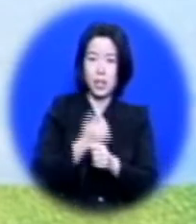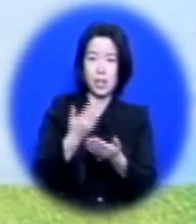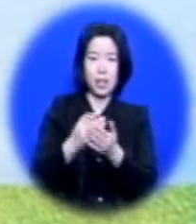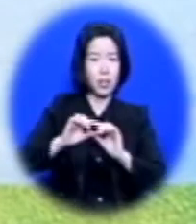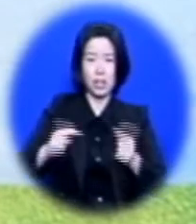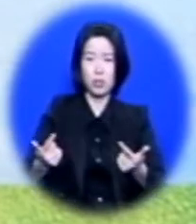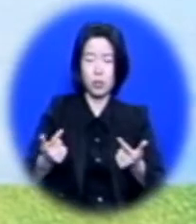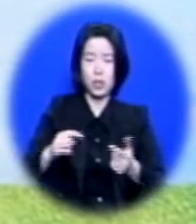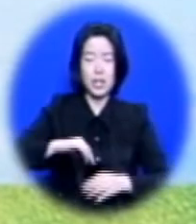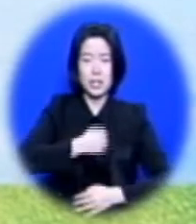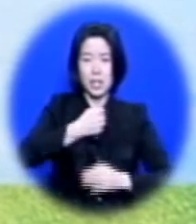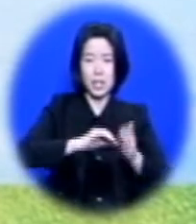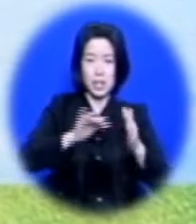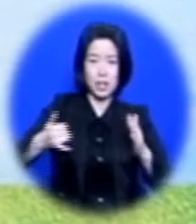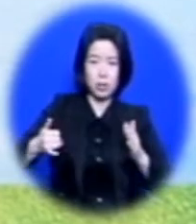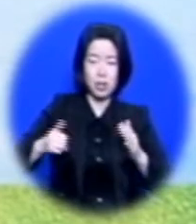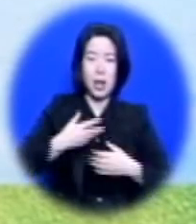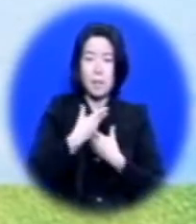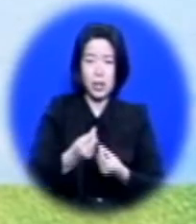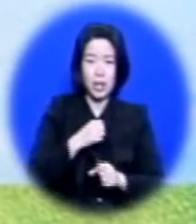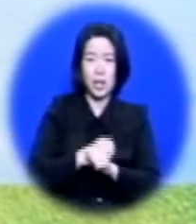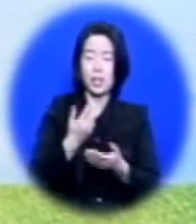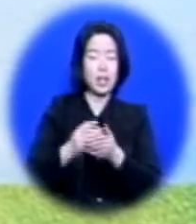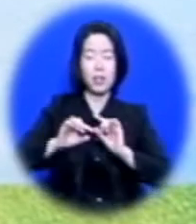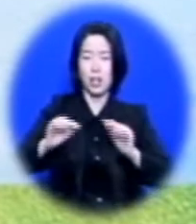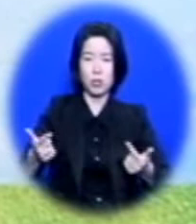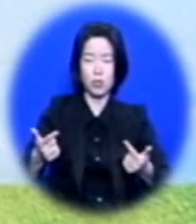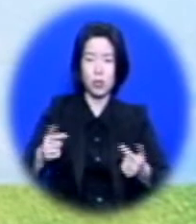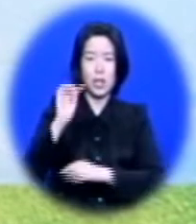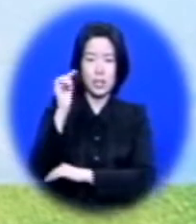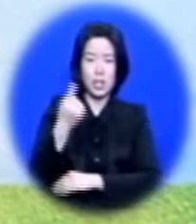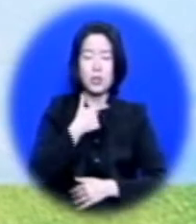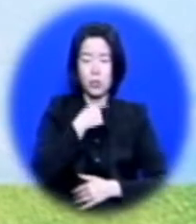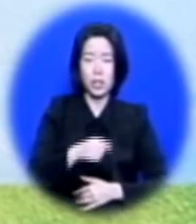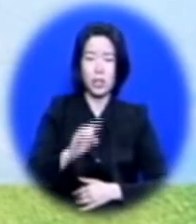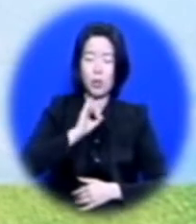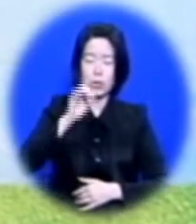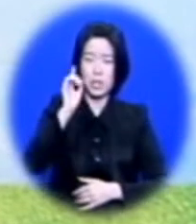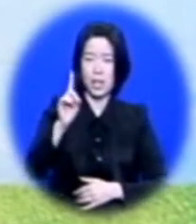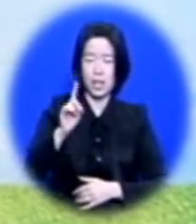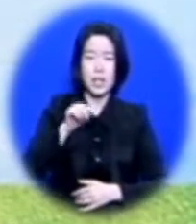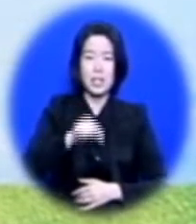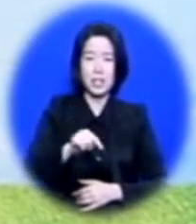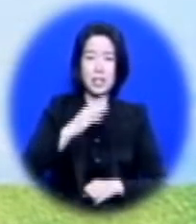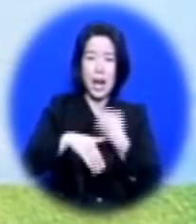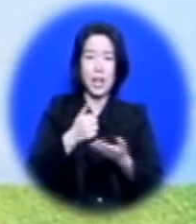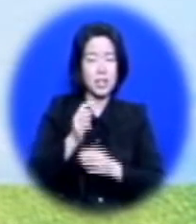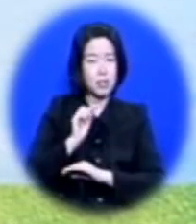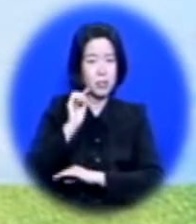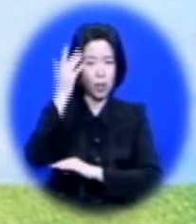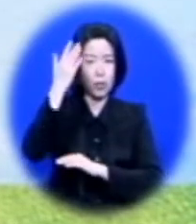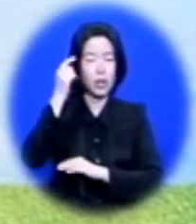자기 가족들이 편안하게 해 달라는 것도 아니고 다윗은 원하는게 어디가 하나에요 이것이 하나님의 영광